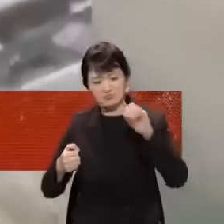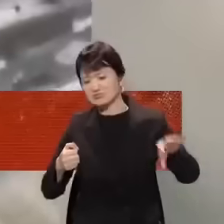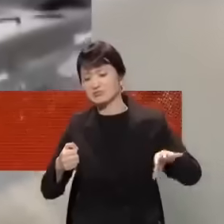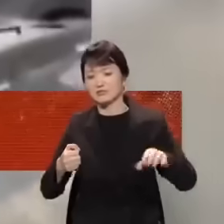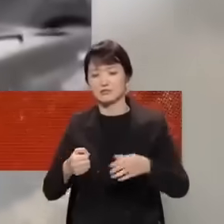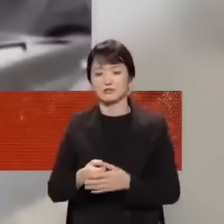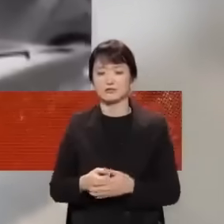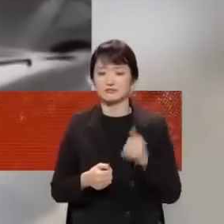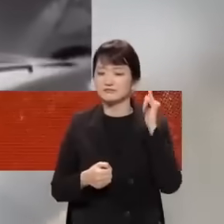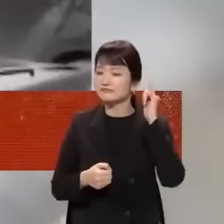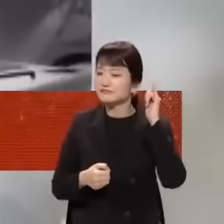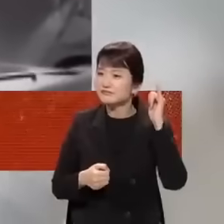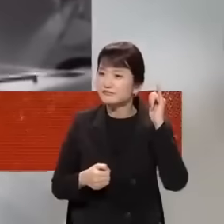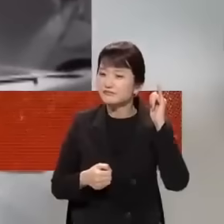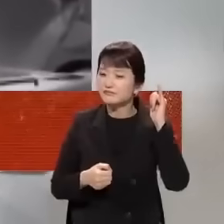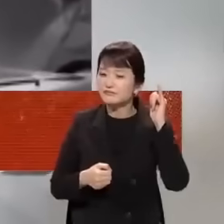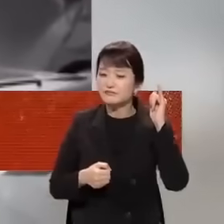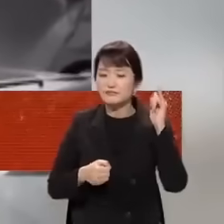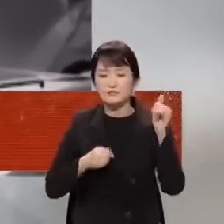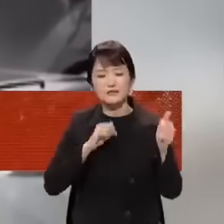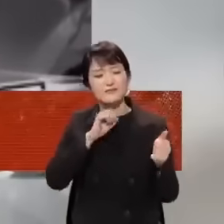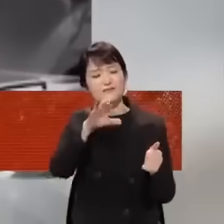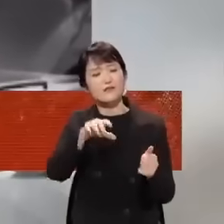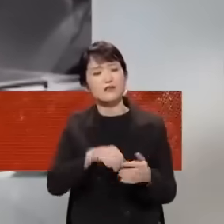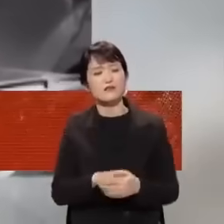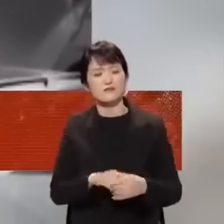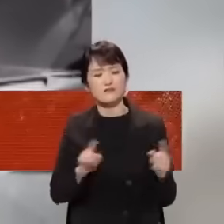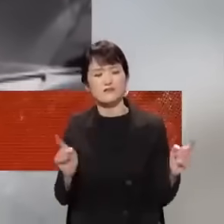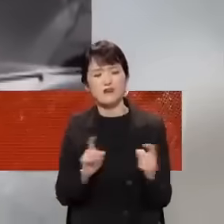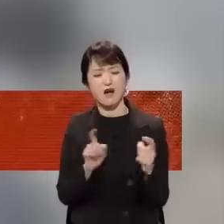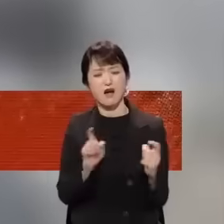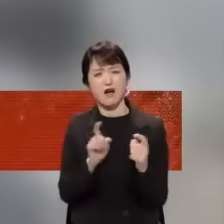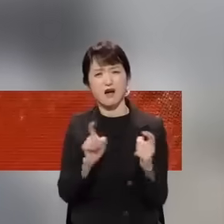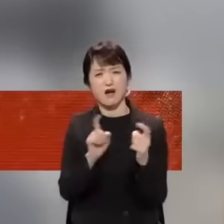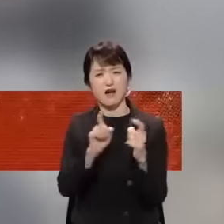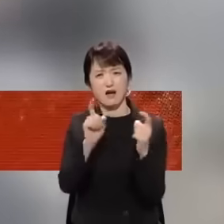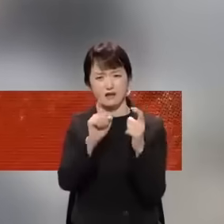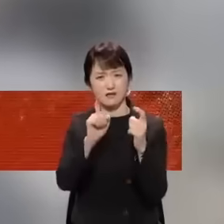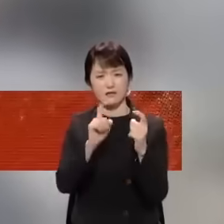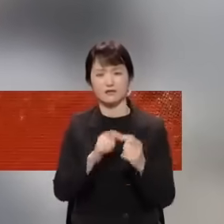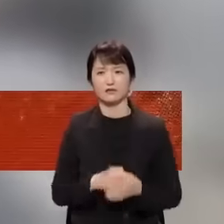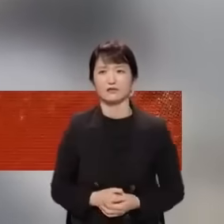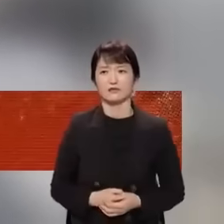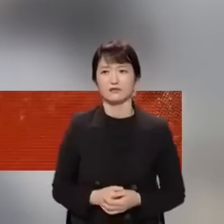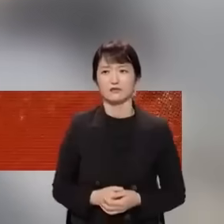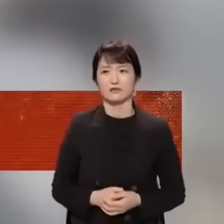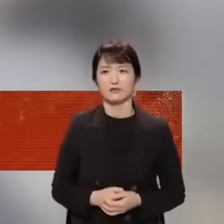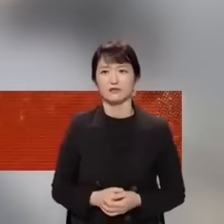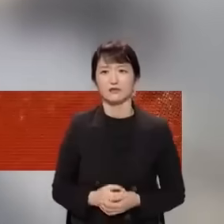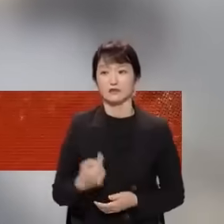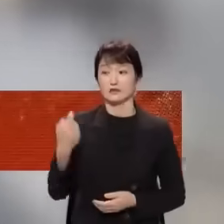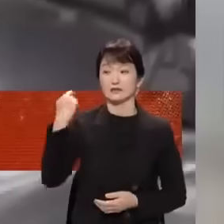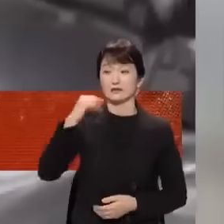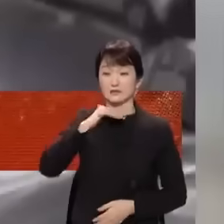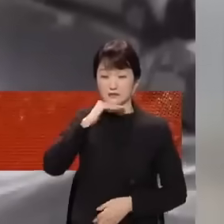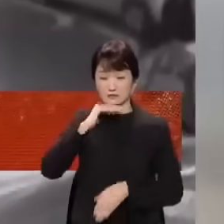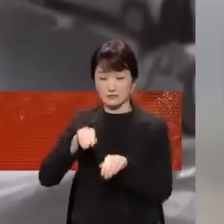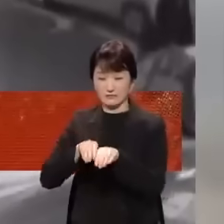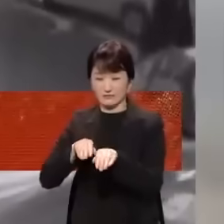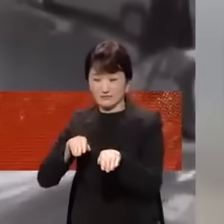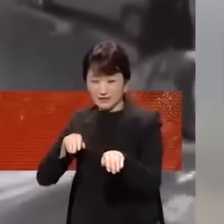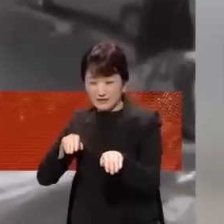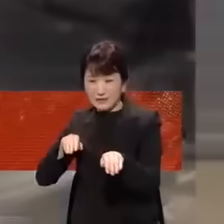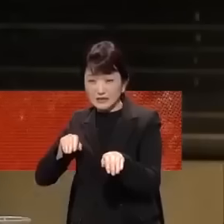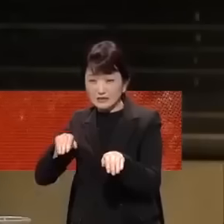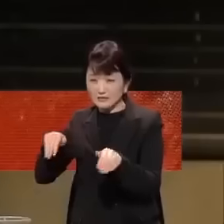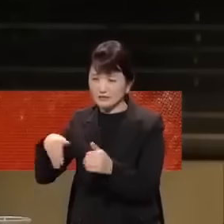합니다. 그래서 이제 뭐라고 하니까 이제 말싸움, 이상한 아저씨네 이러면서 오히려 말싸움을 하고. 근데 이제 뒤에서 대기하는 차량, 뭐 다른